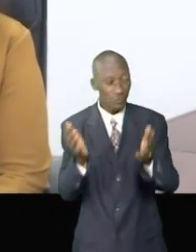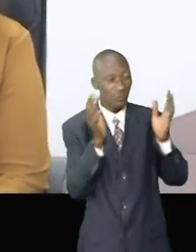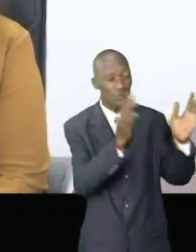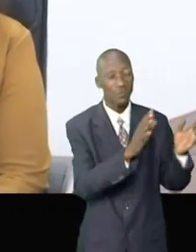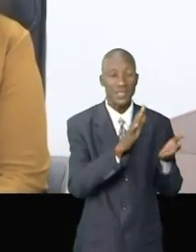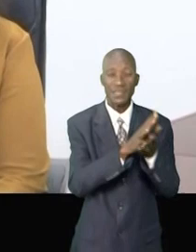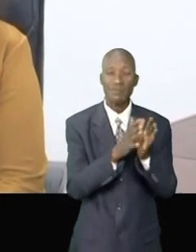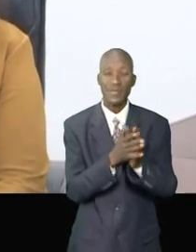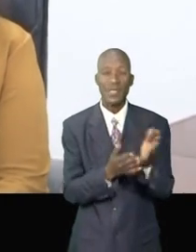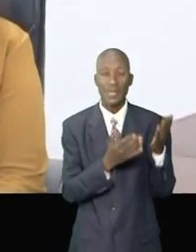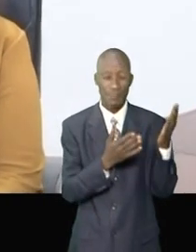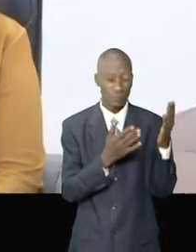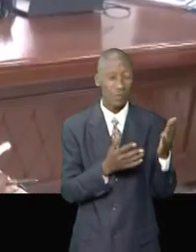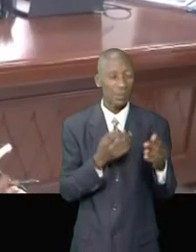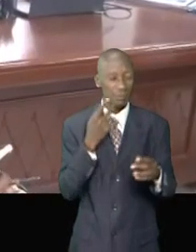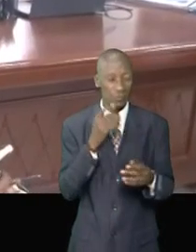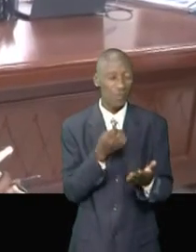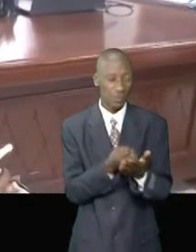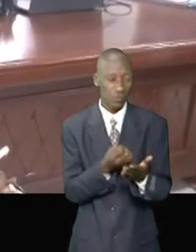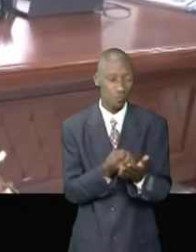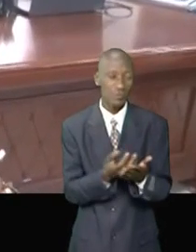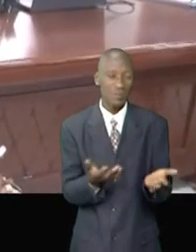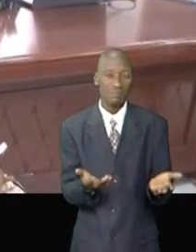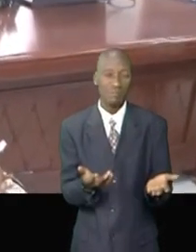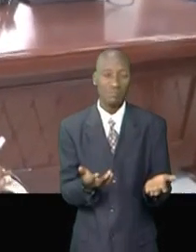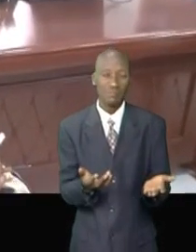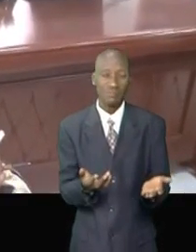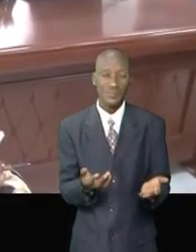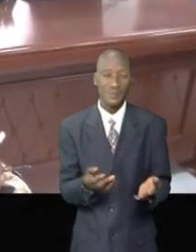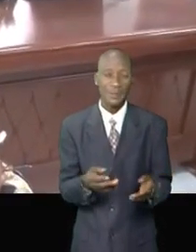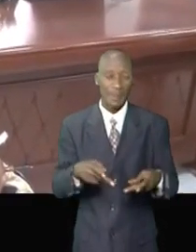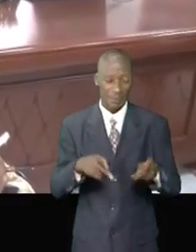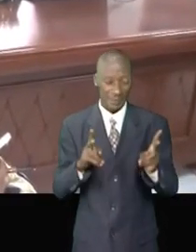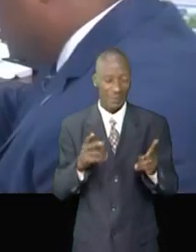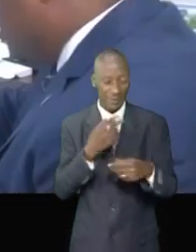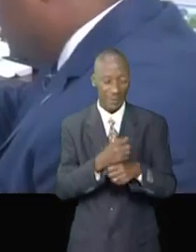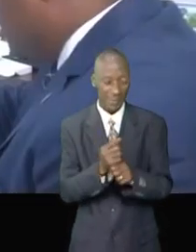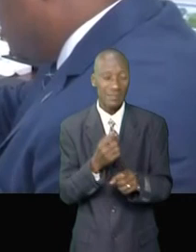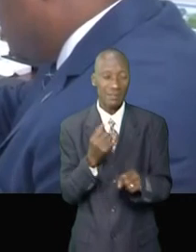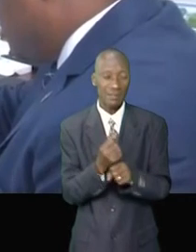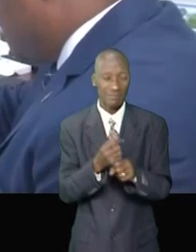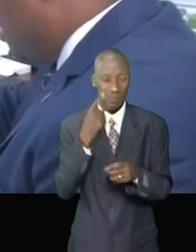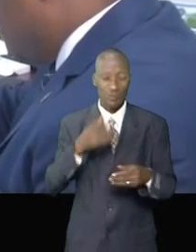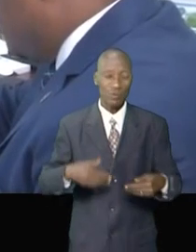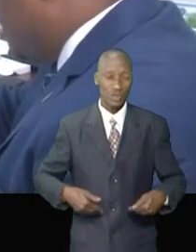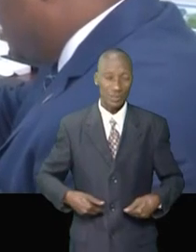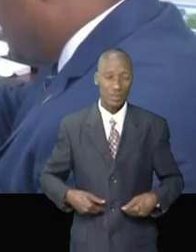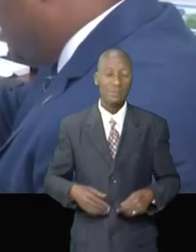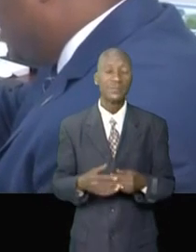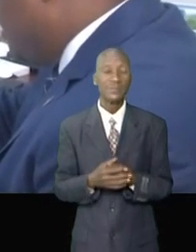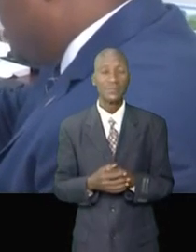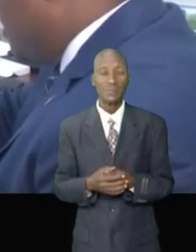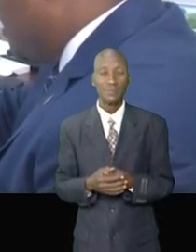à favoriser une économie circulaire qui permettra de créer de nouveaux emplois pour la jeunesse. Retenez que la